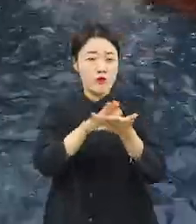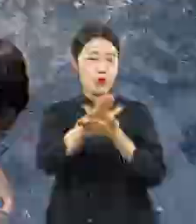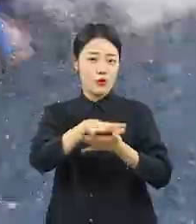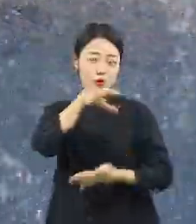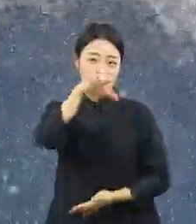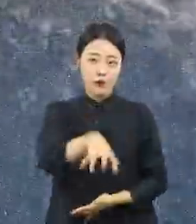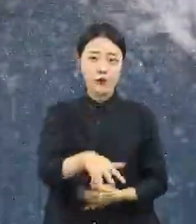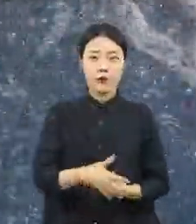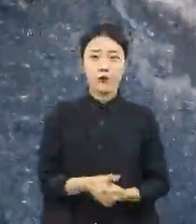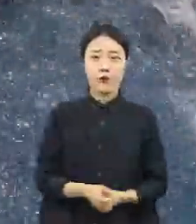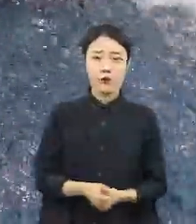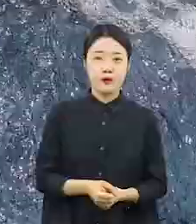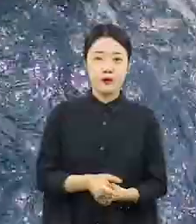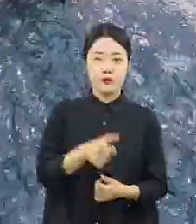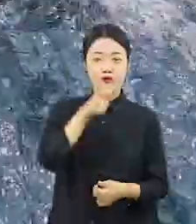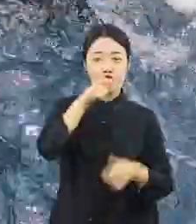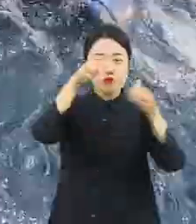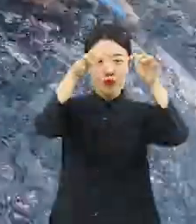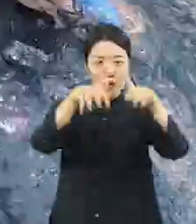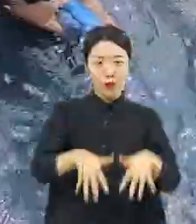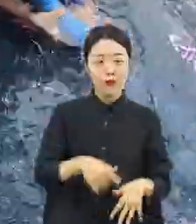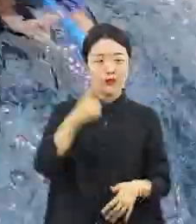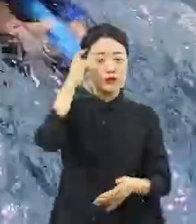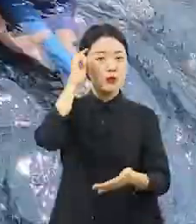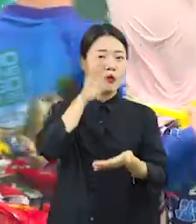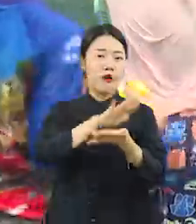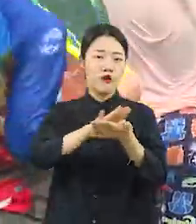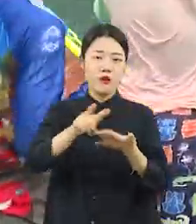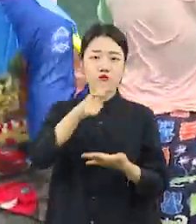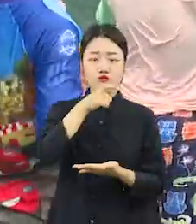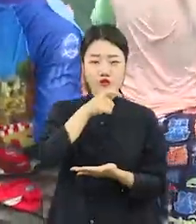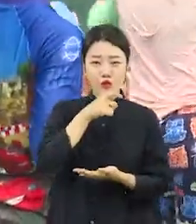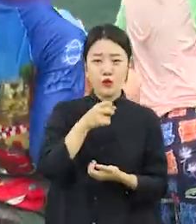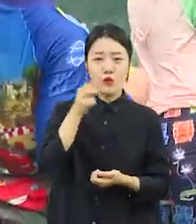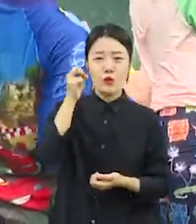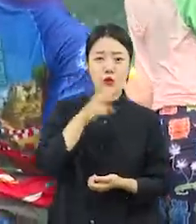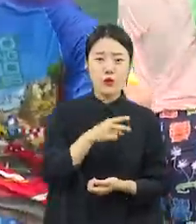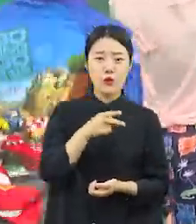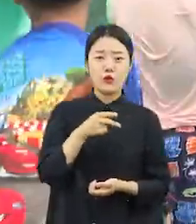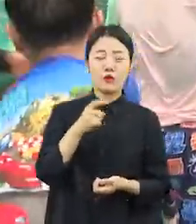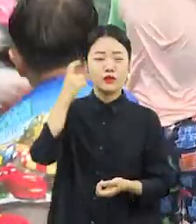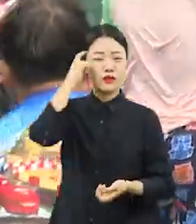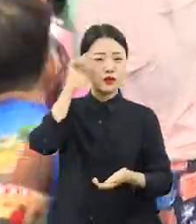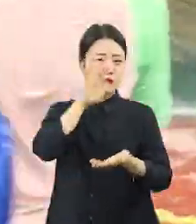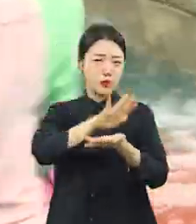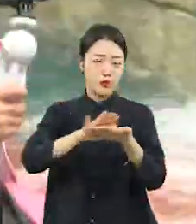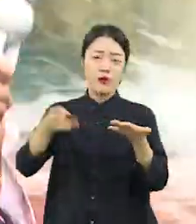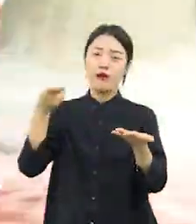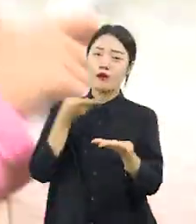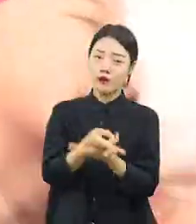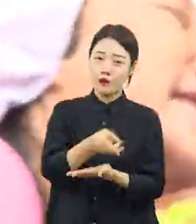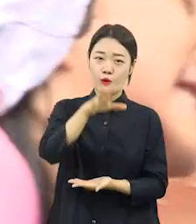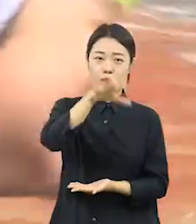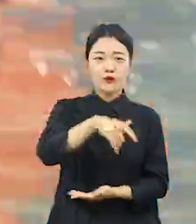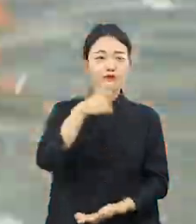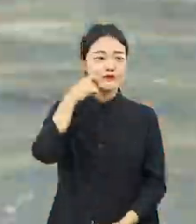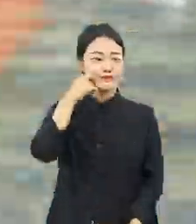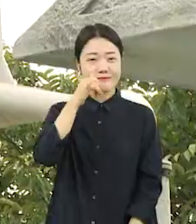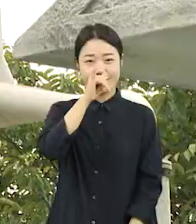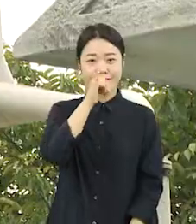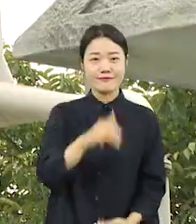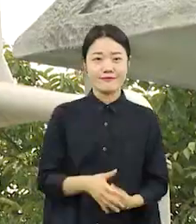손색이 없는데요. 물폭포가 쏟아지는 시원한 물바가지와 시원짜릿하게 즐기는 워터슬라이드가 가장